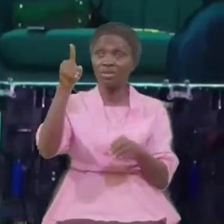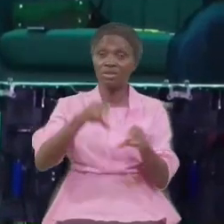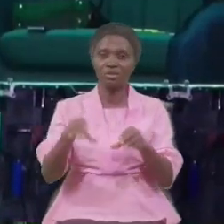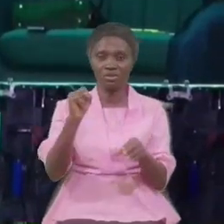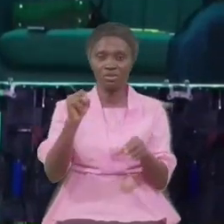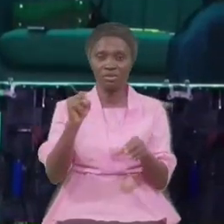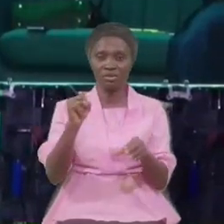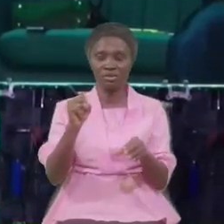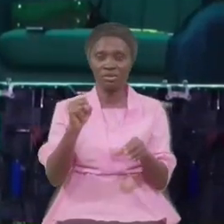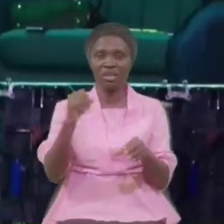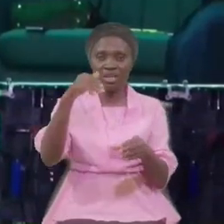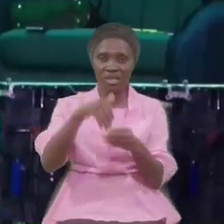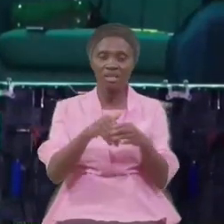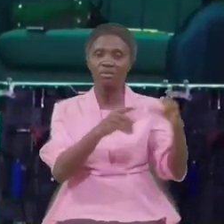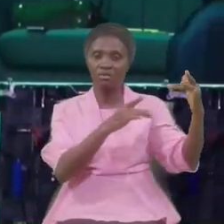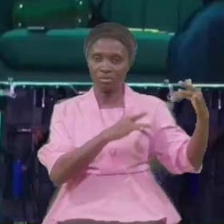il le fait avec compassion.